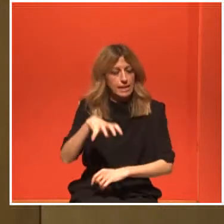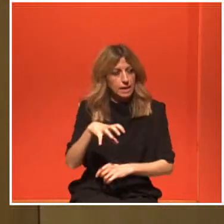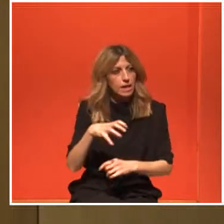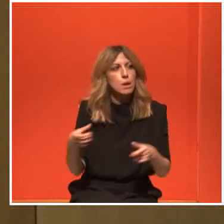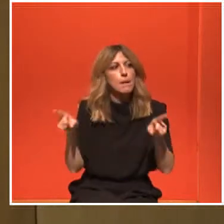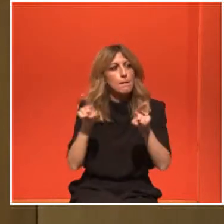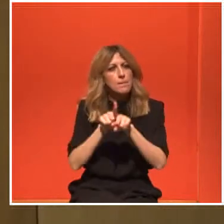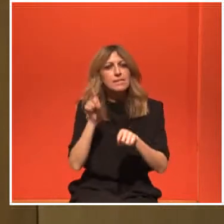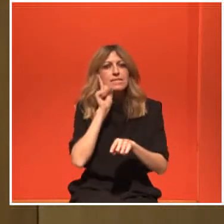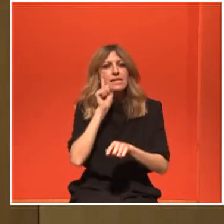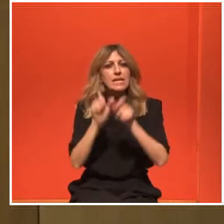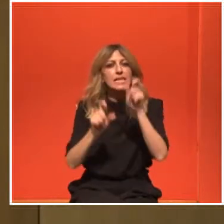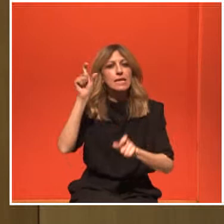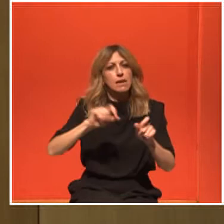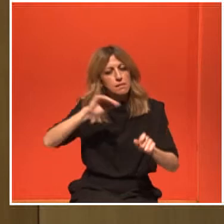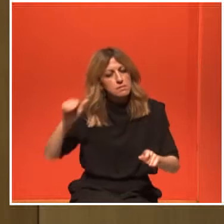Υπότιτλοι AUTHORWAVE